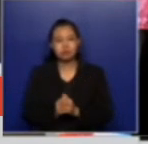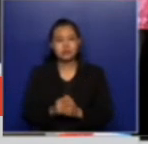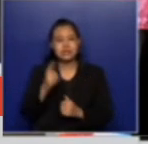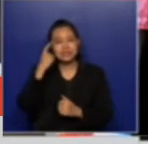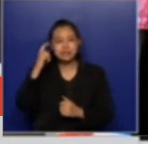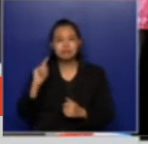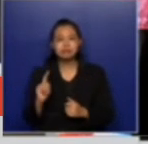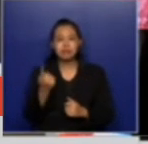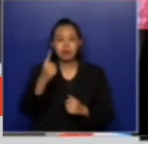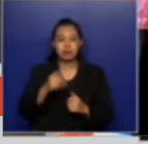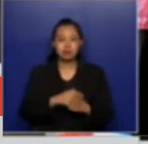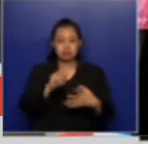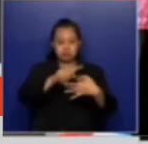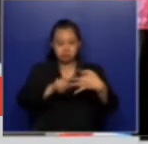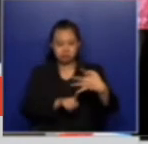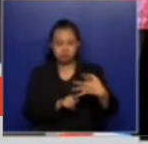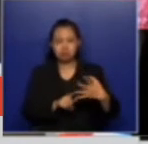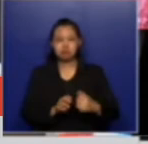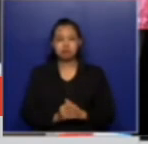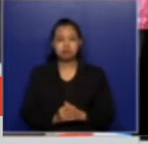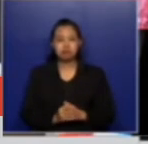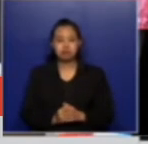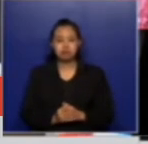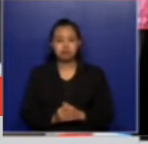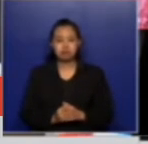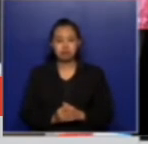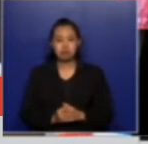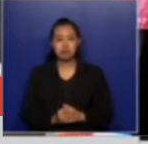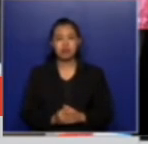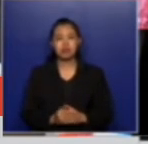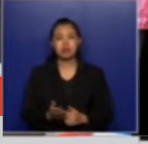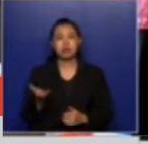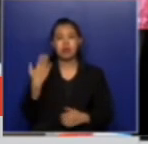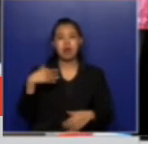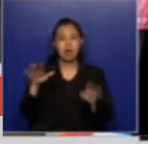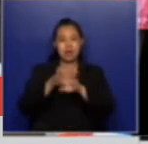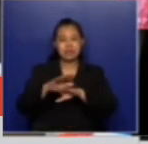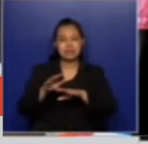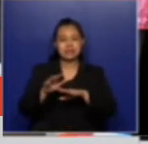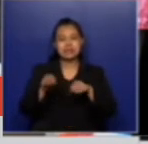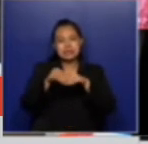อกแล้วแบบท่านกฤษฎามายุคใกล้ๆก็ทักษิณเลยครับ